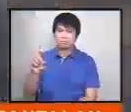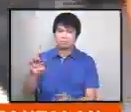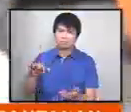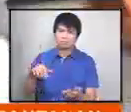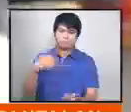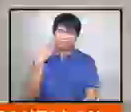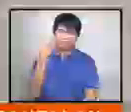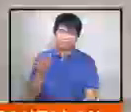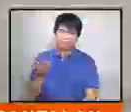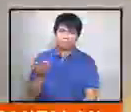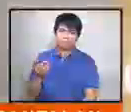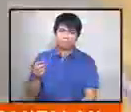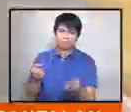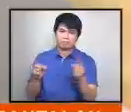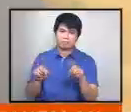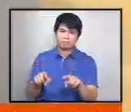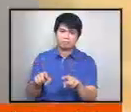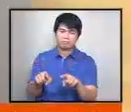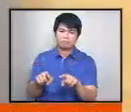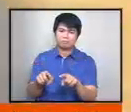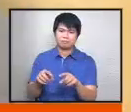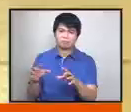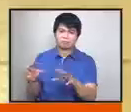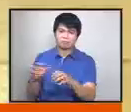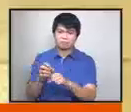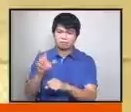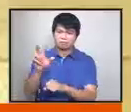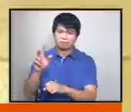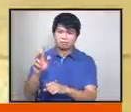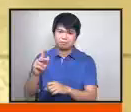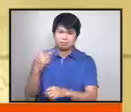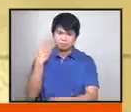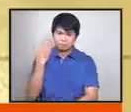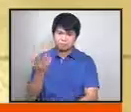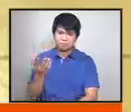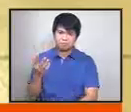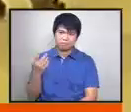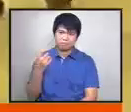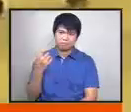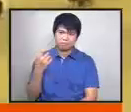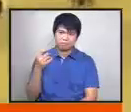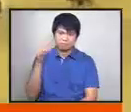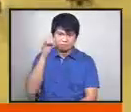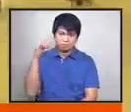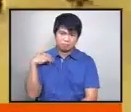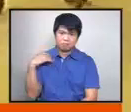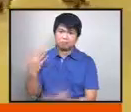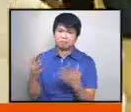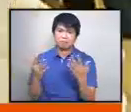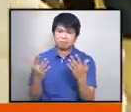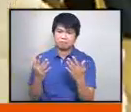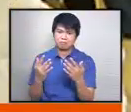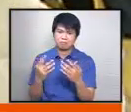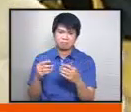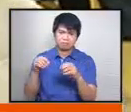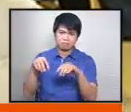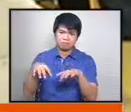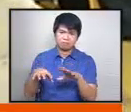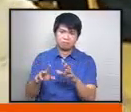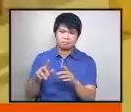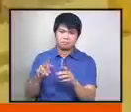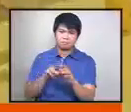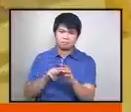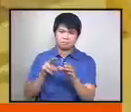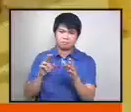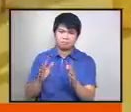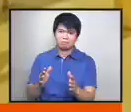sa trahedya. Huling na-recover ang tatlong bangkay kahapon. Wala na rin nawawalang pasahero. Sama-sama namang